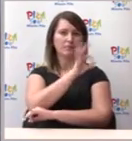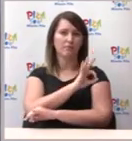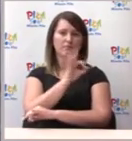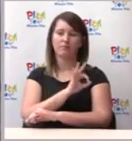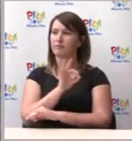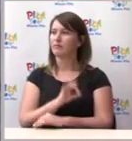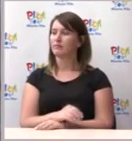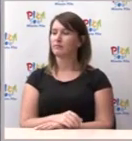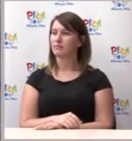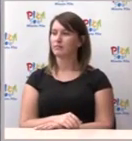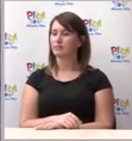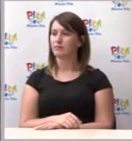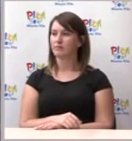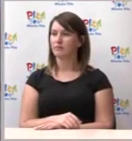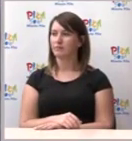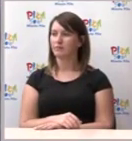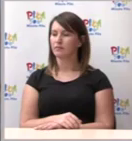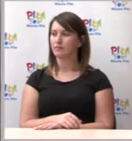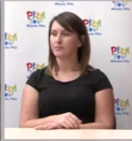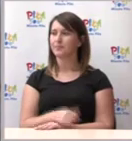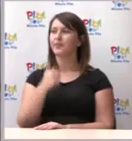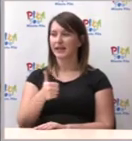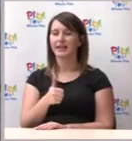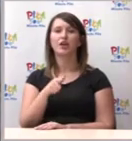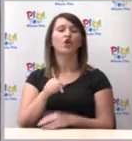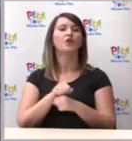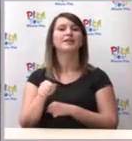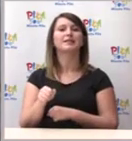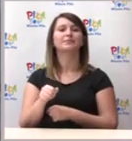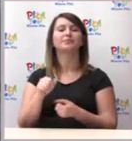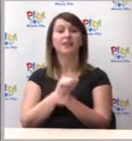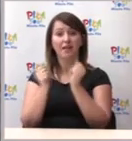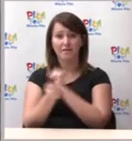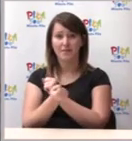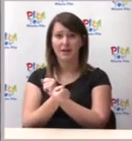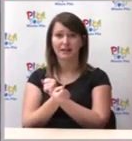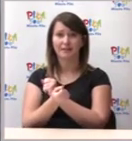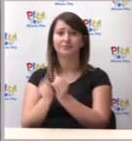Właśnie jednym z tych projektów jest wymiana nadbrzeży i oczyszczenie